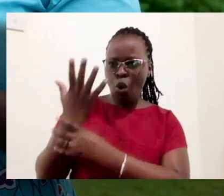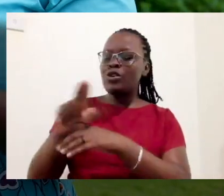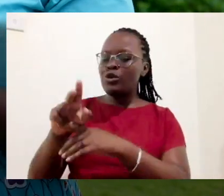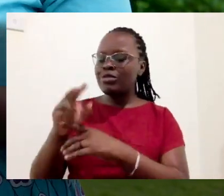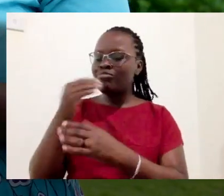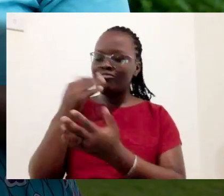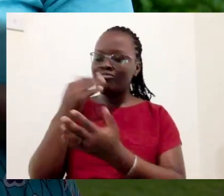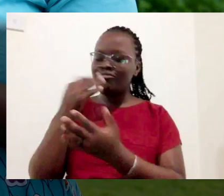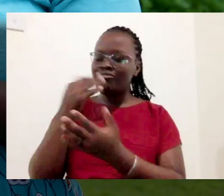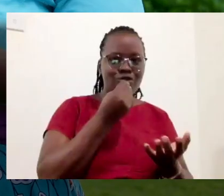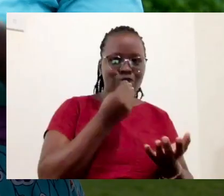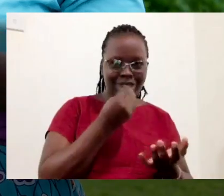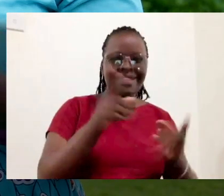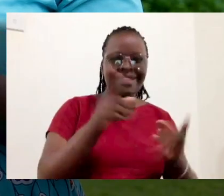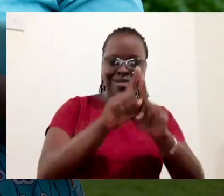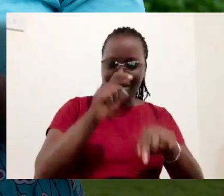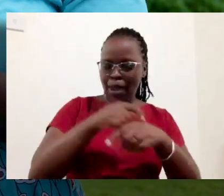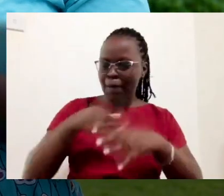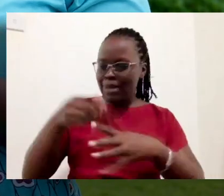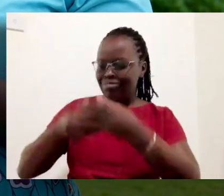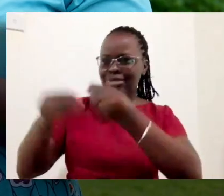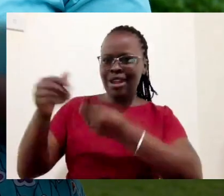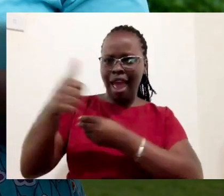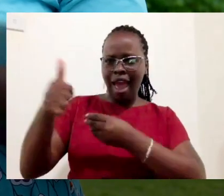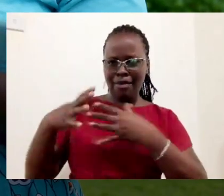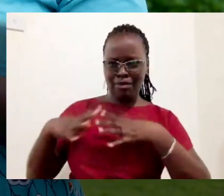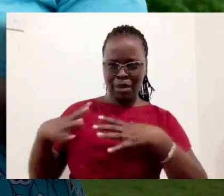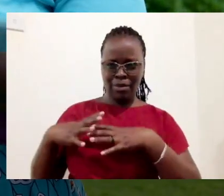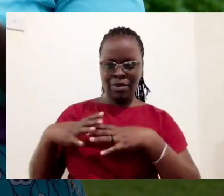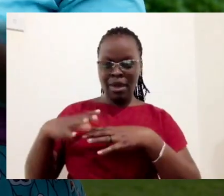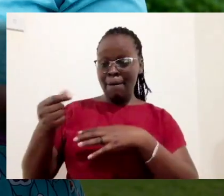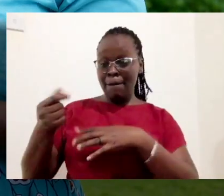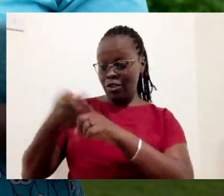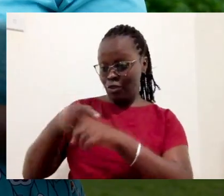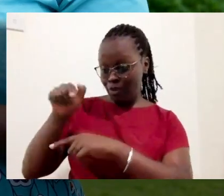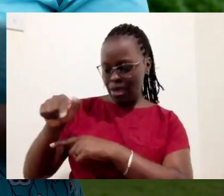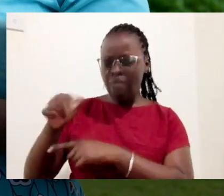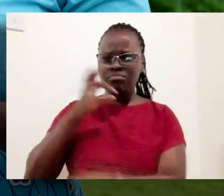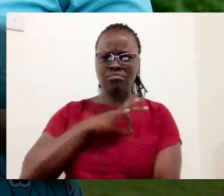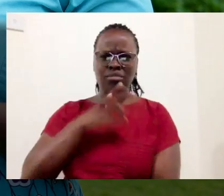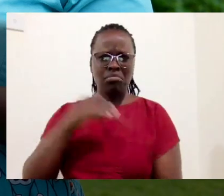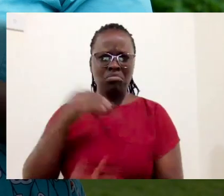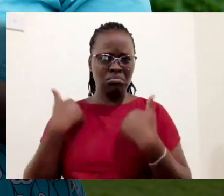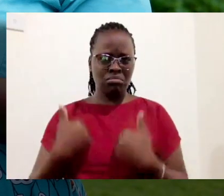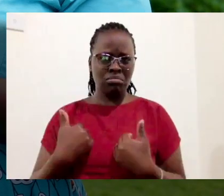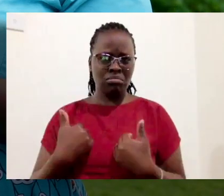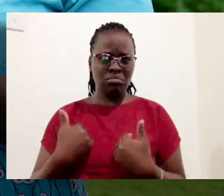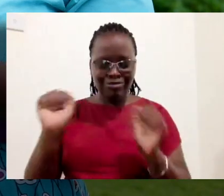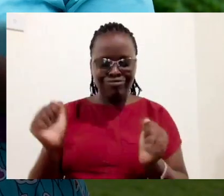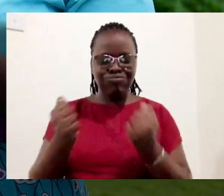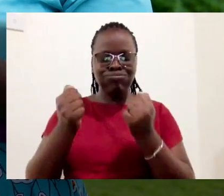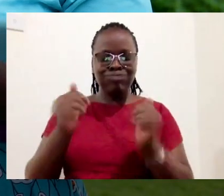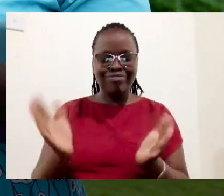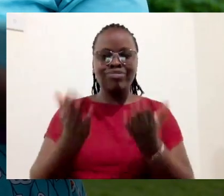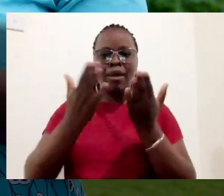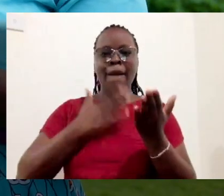pia nauzia watu. Na pesa yenye napata inanisaidia pia kuinua maisha kwa